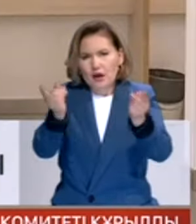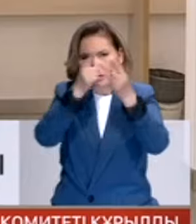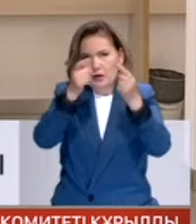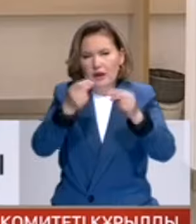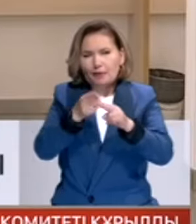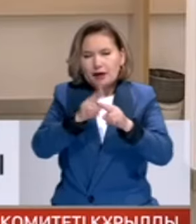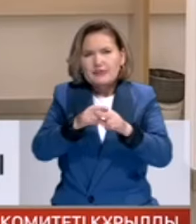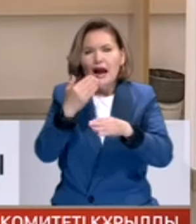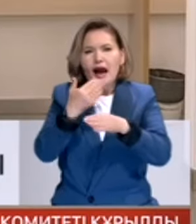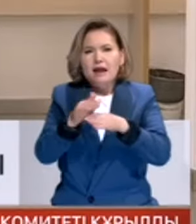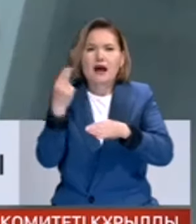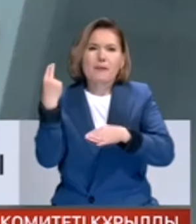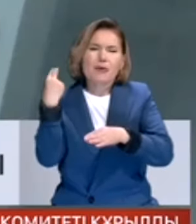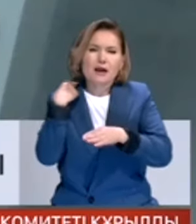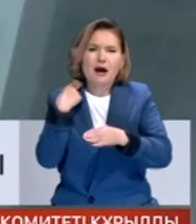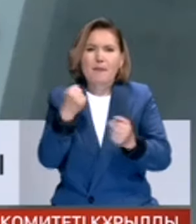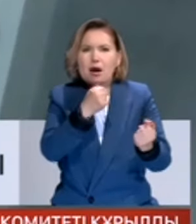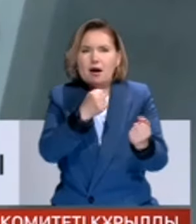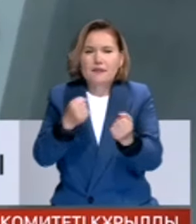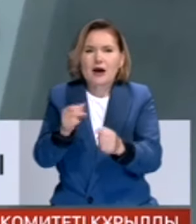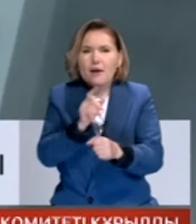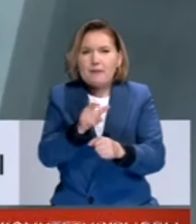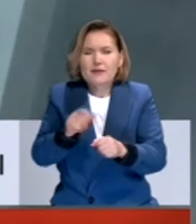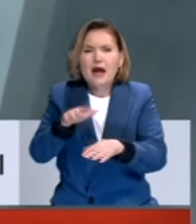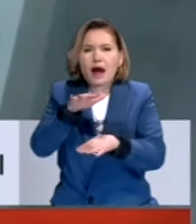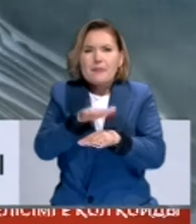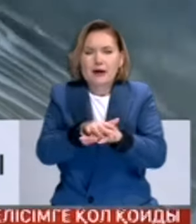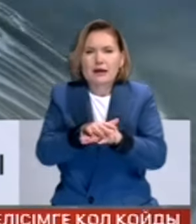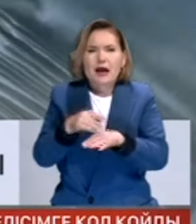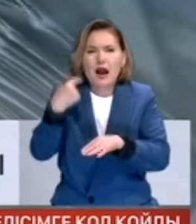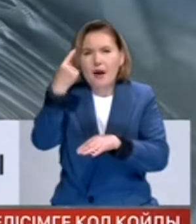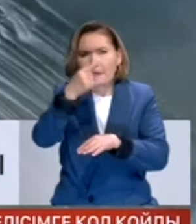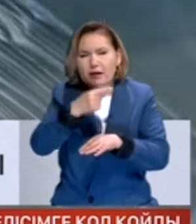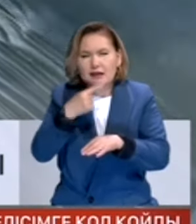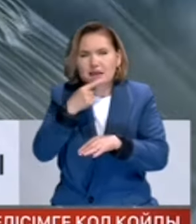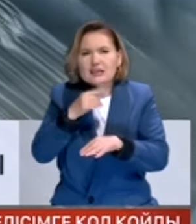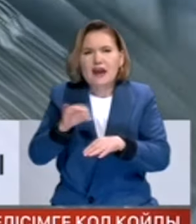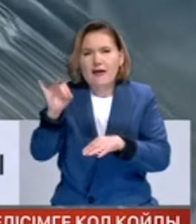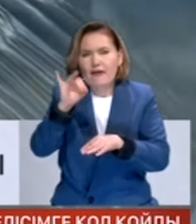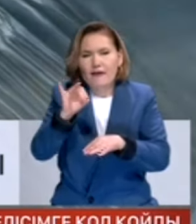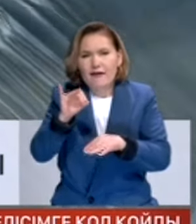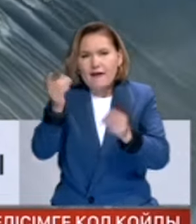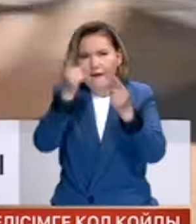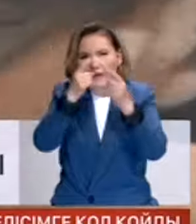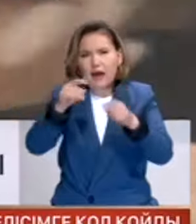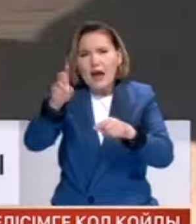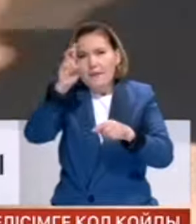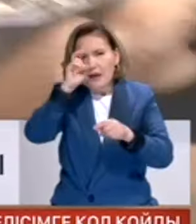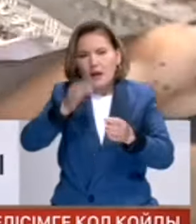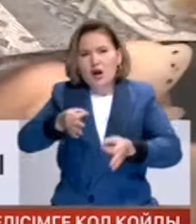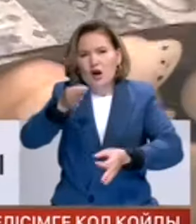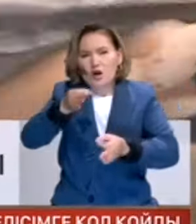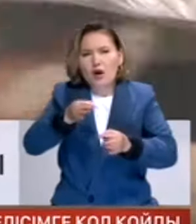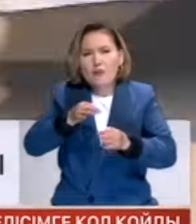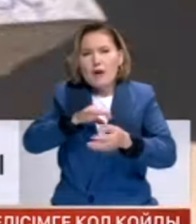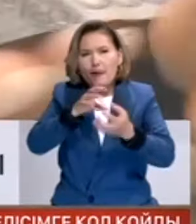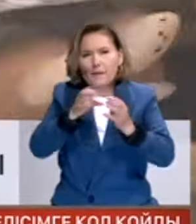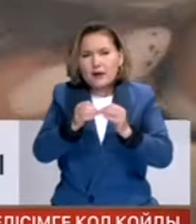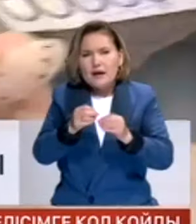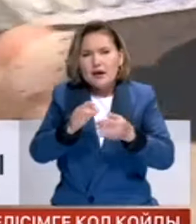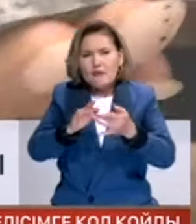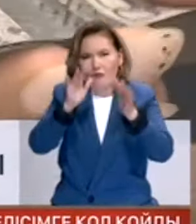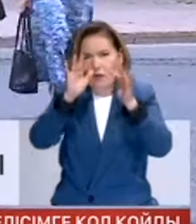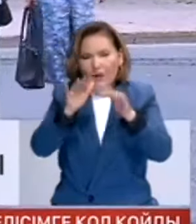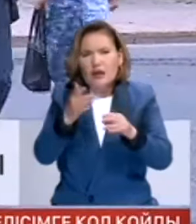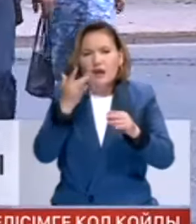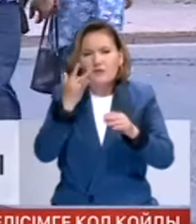Оған сәйкес несие қарызы кешірілген адамның банктегі жеке деректері мен мемлекеттік және сот органдарындағы мәліметтер базасына